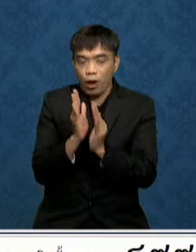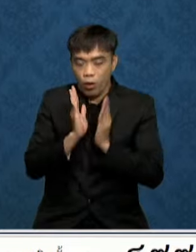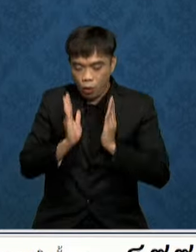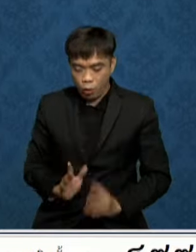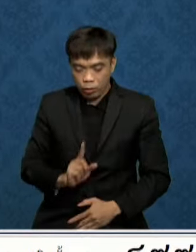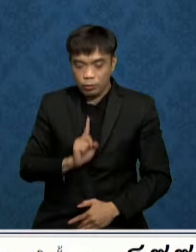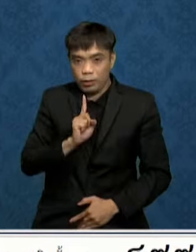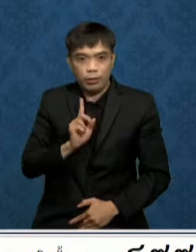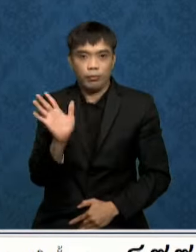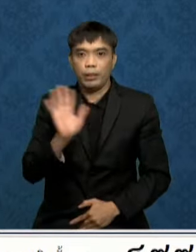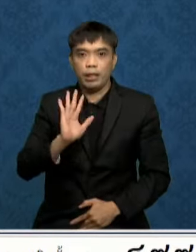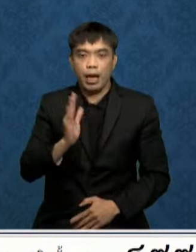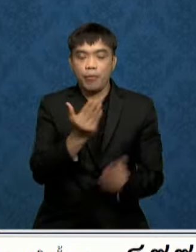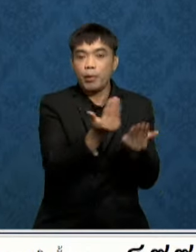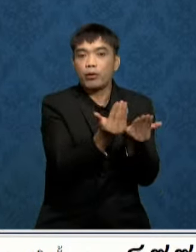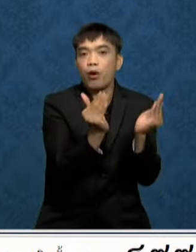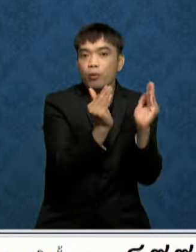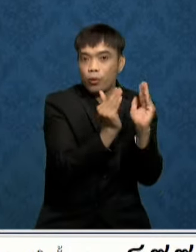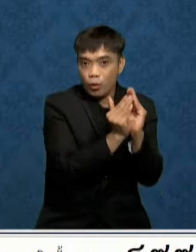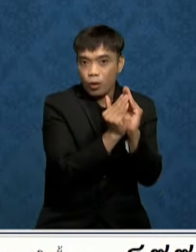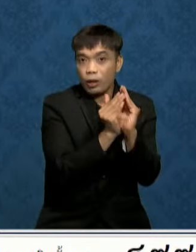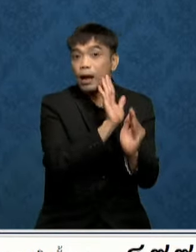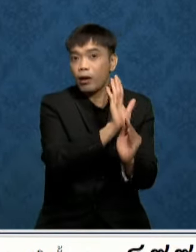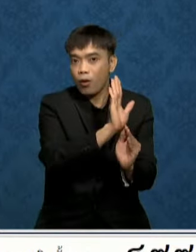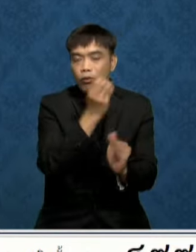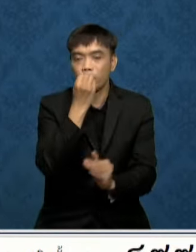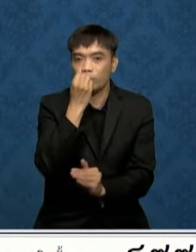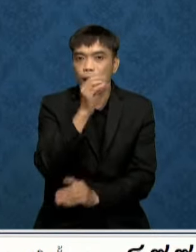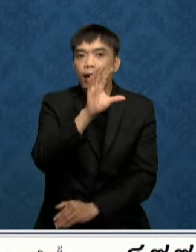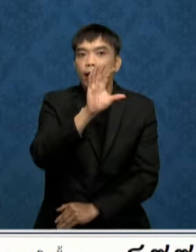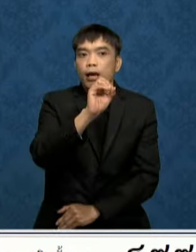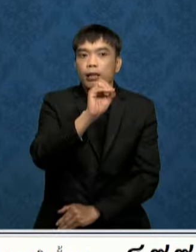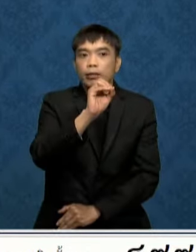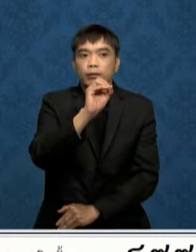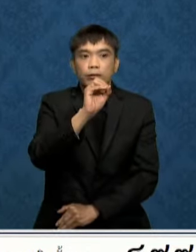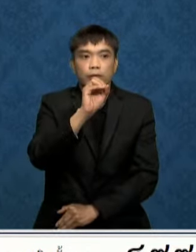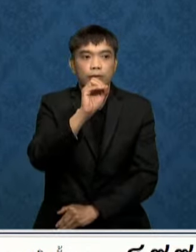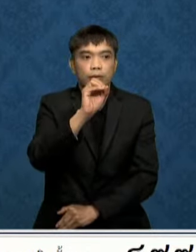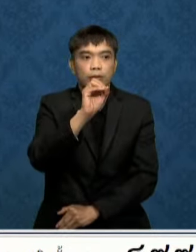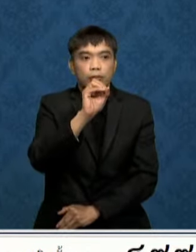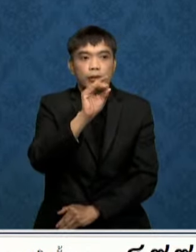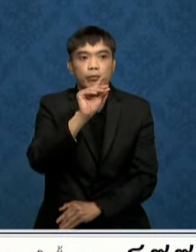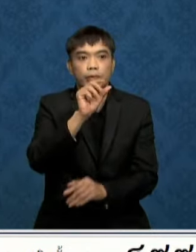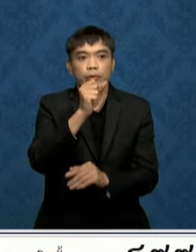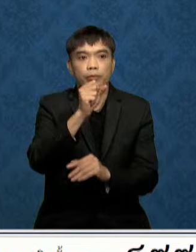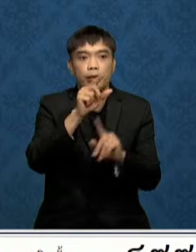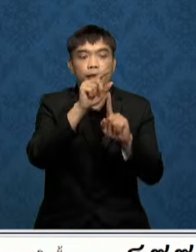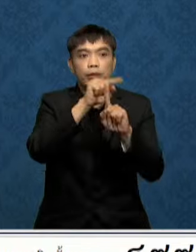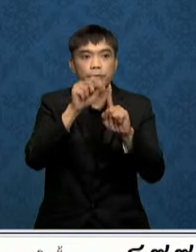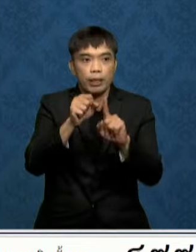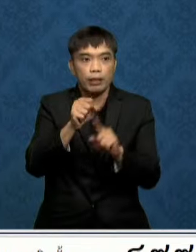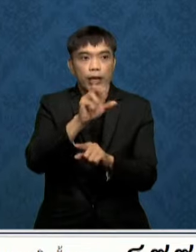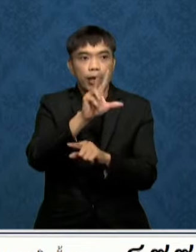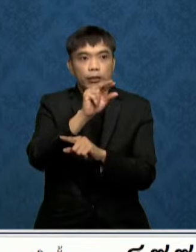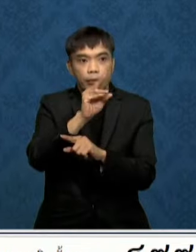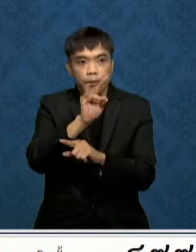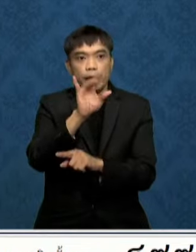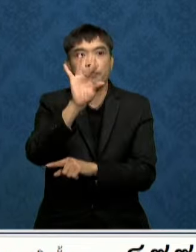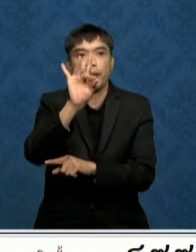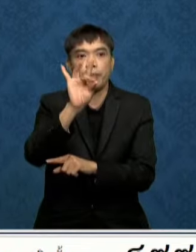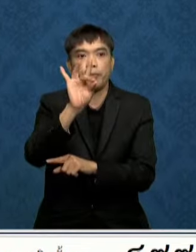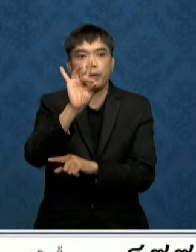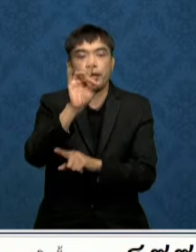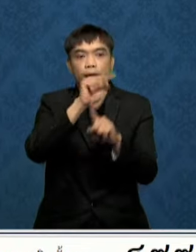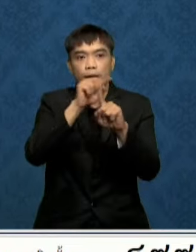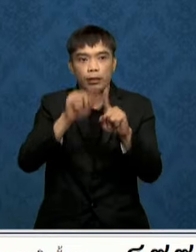บุคคลนะคะเป็นค่าอาหารไปแล้ว37%ค่ะท่านประธานเป็นค่าเสื้อผ้ารองเท้าอีก 8%ค่าน้ำมันนะคะค่าเดินทาง